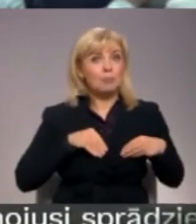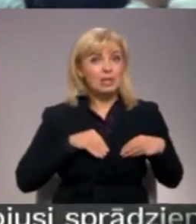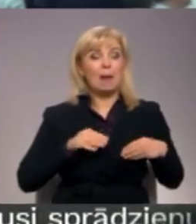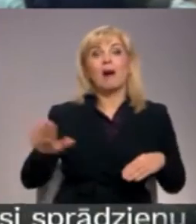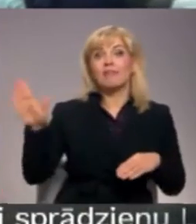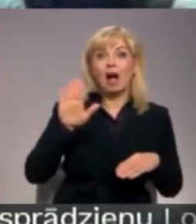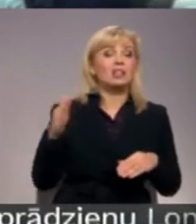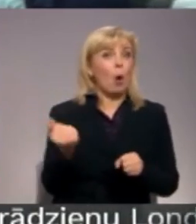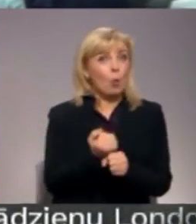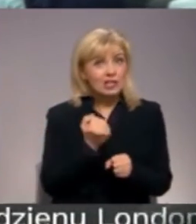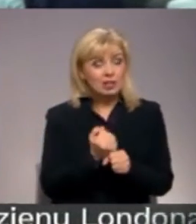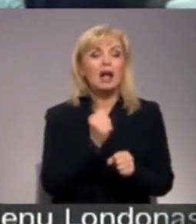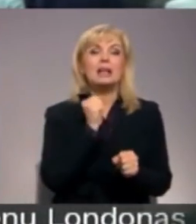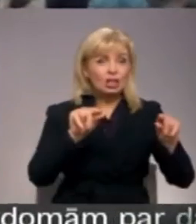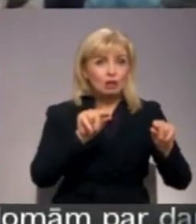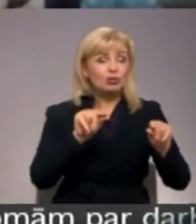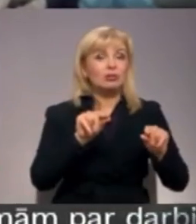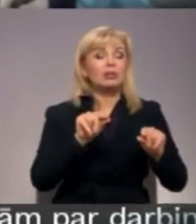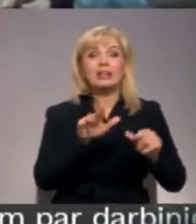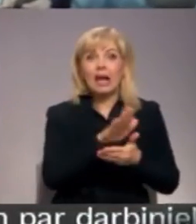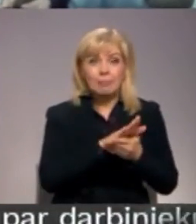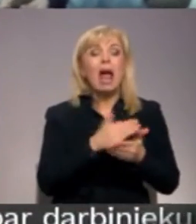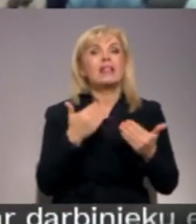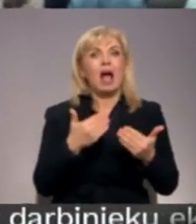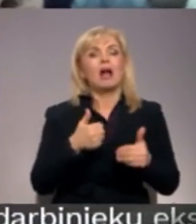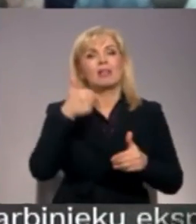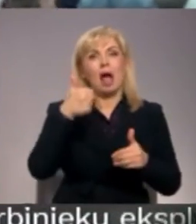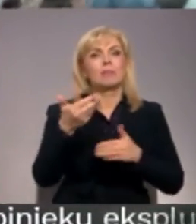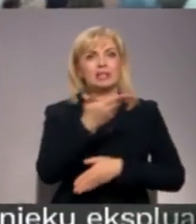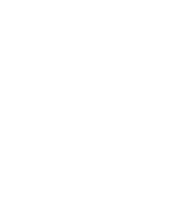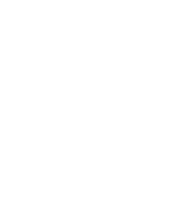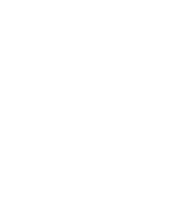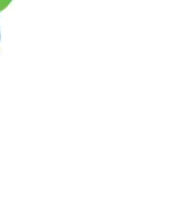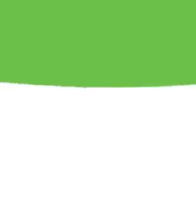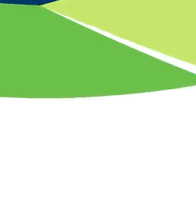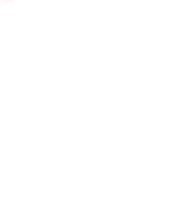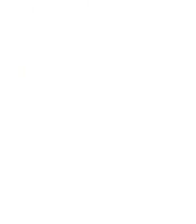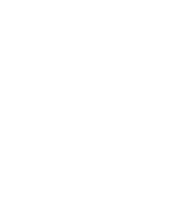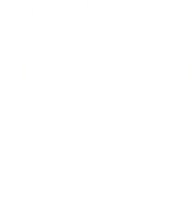valstī kaut ko izdarīt un strādājam kopā, mēs varam sasniegt praktiski jebko.